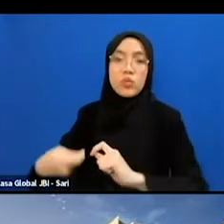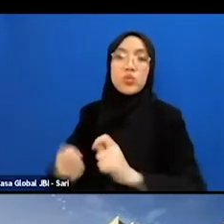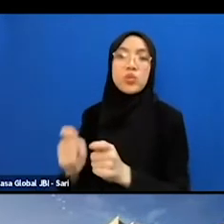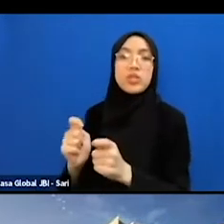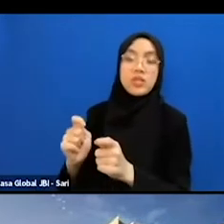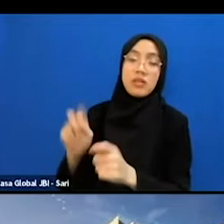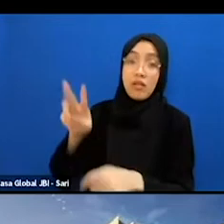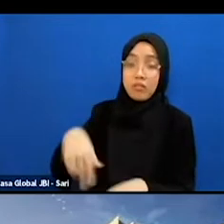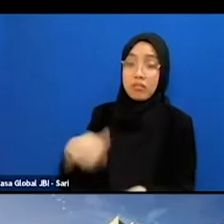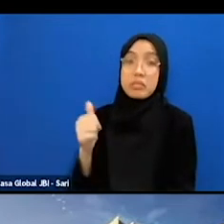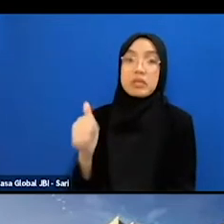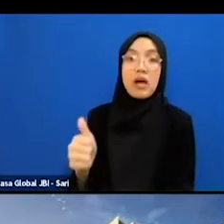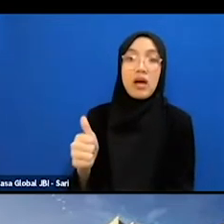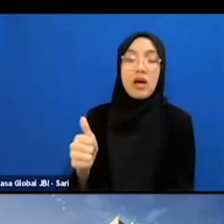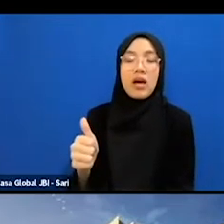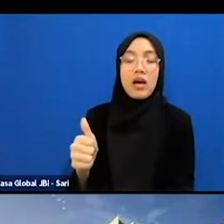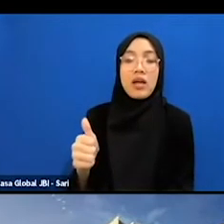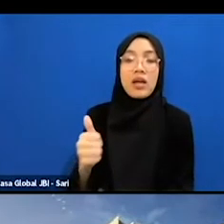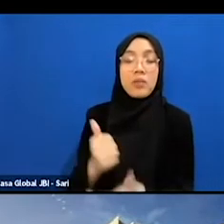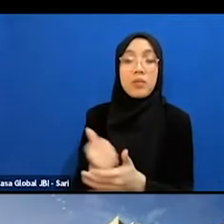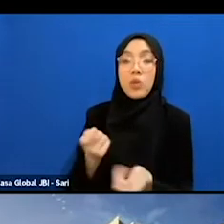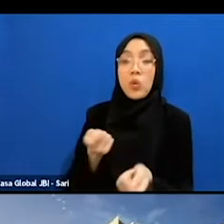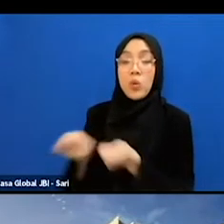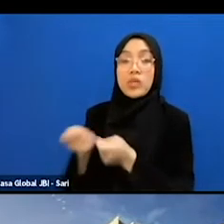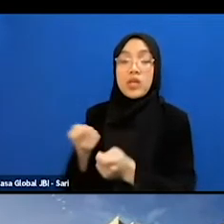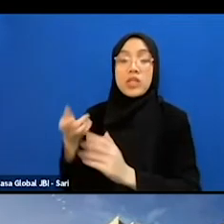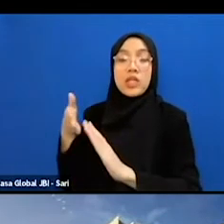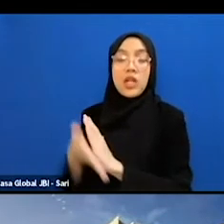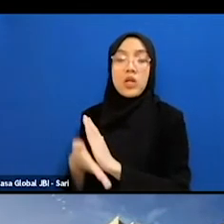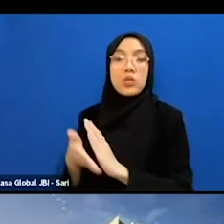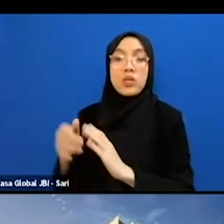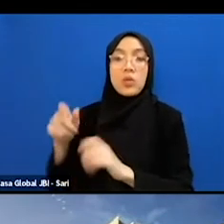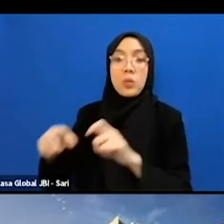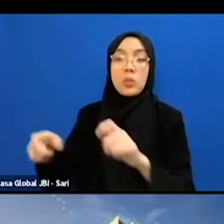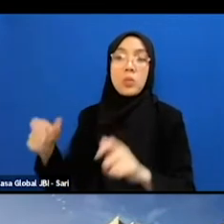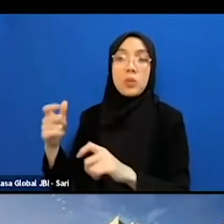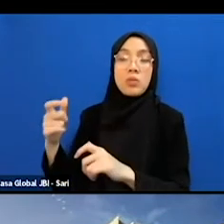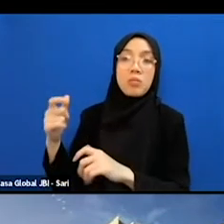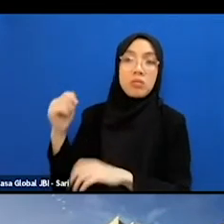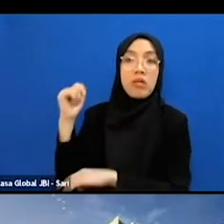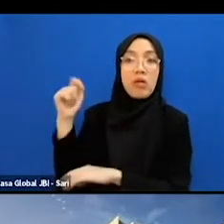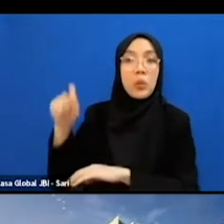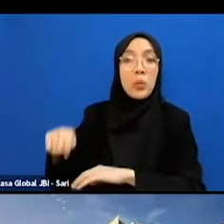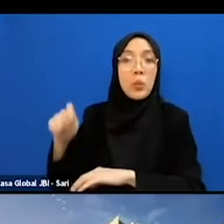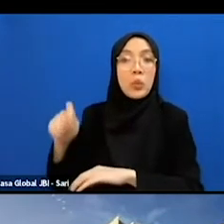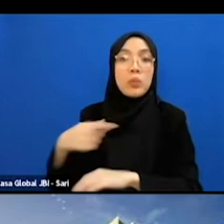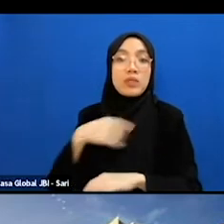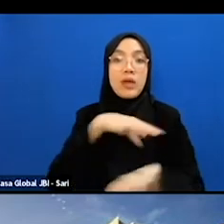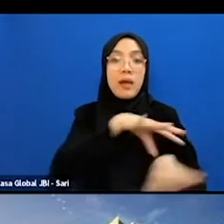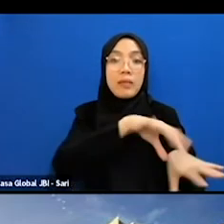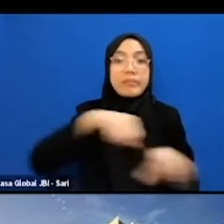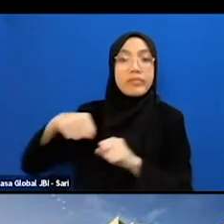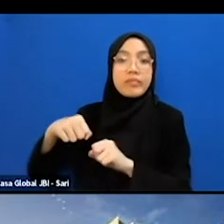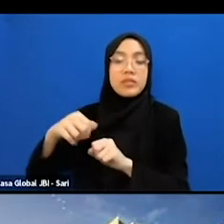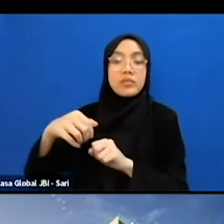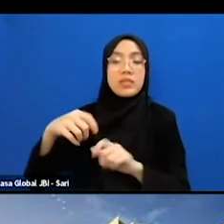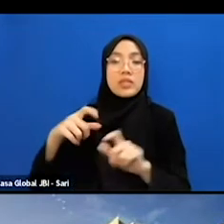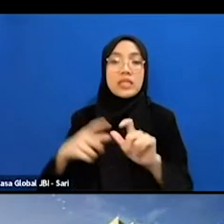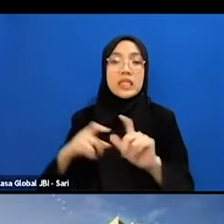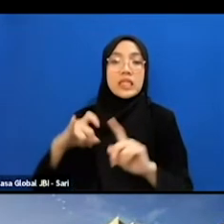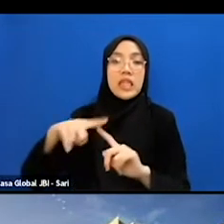lapangan dan itu bisa koordinasi dengan aparat keamanan yang lain bisa menyita melakukan penyitaan bisa